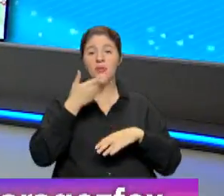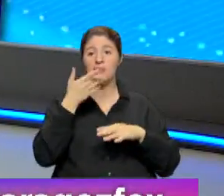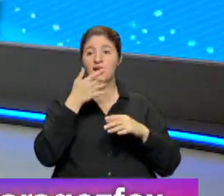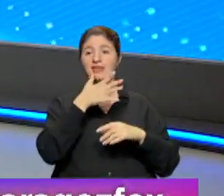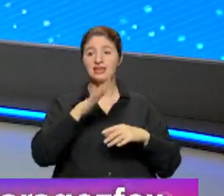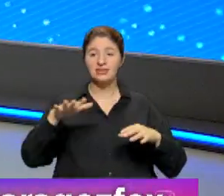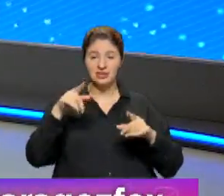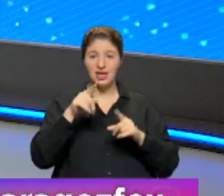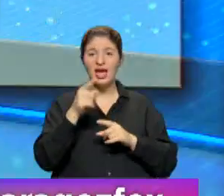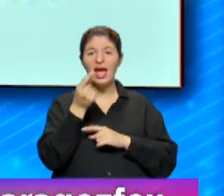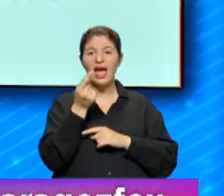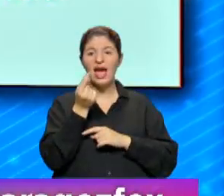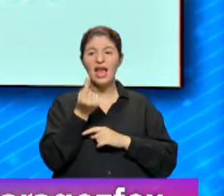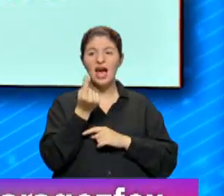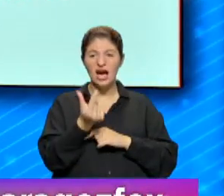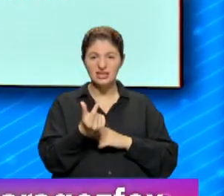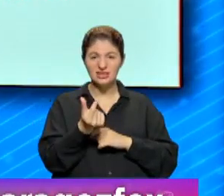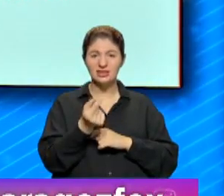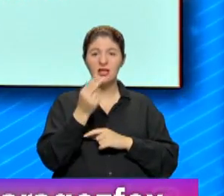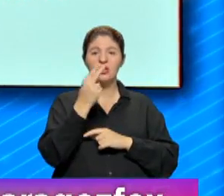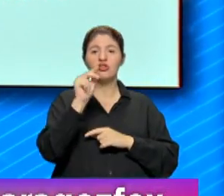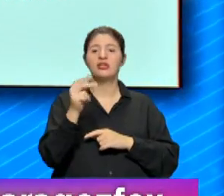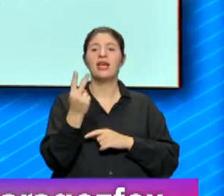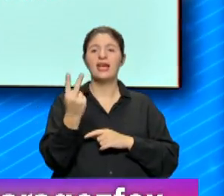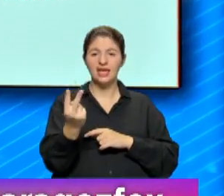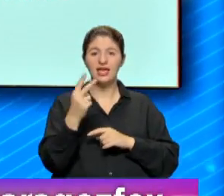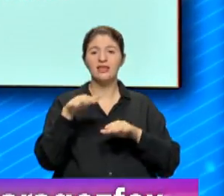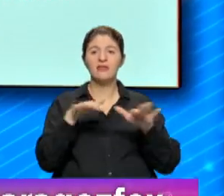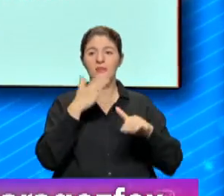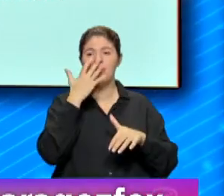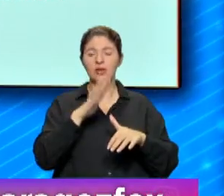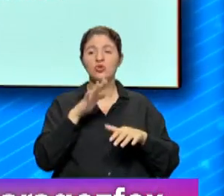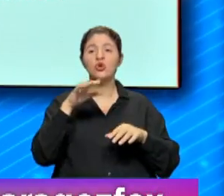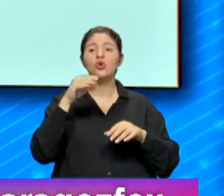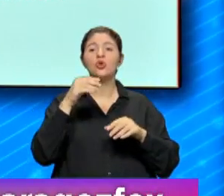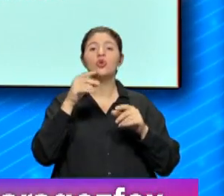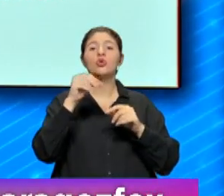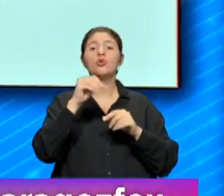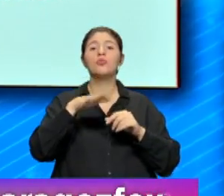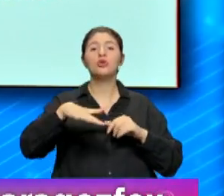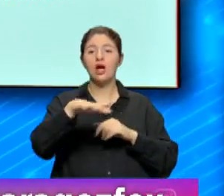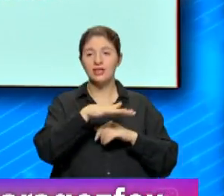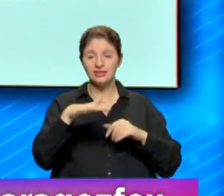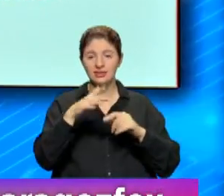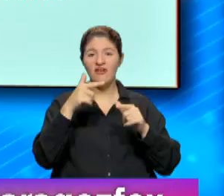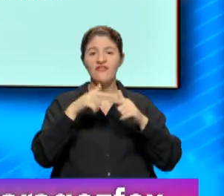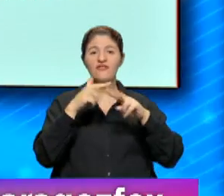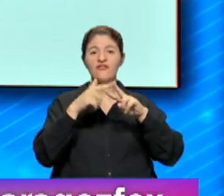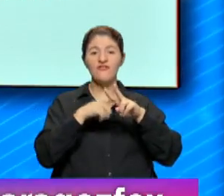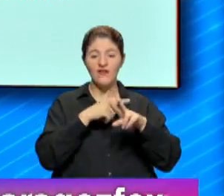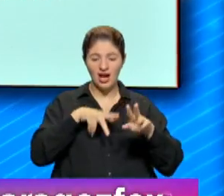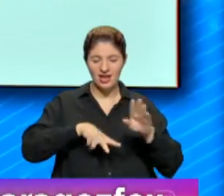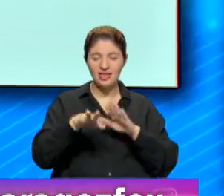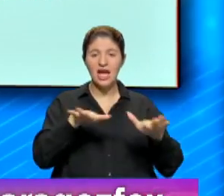Denizi'nde Eee minimum 7.2 deprem beklediğimiz Kumburgaz fay kolu üzerinde